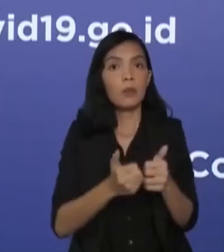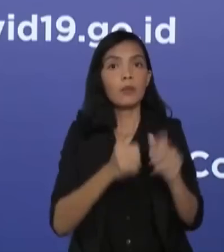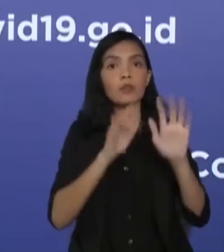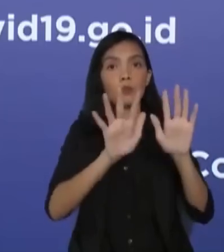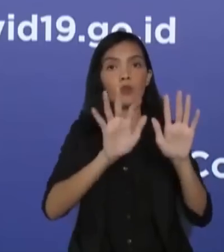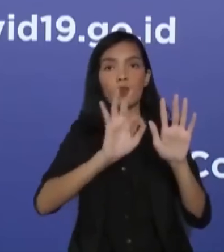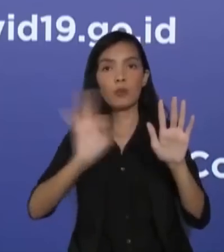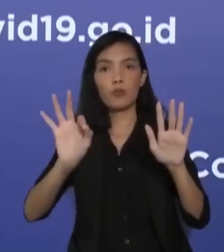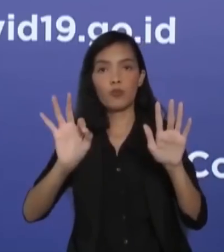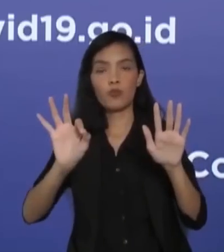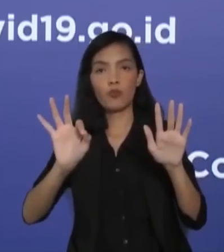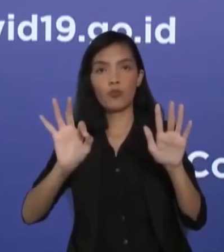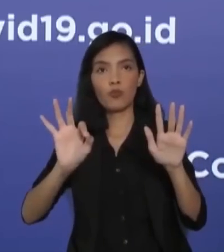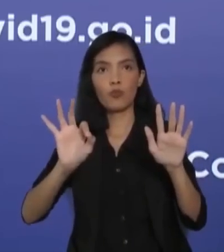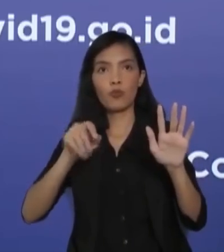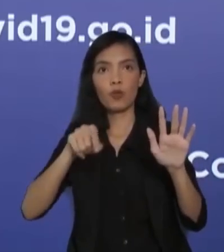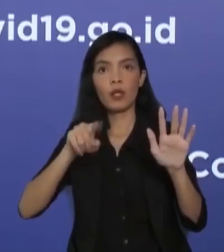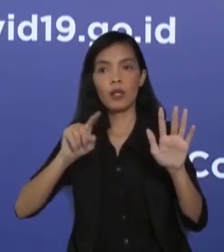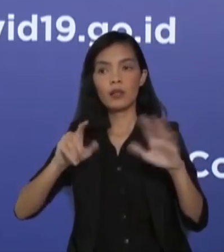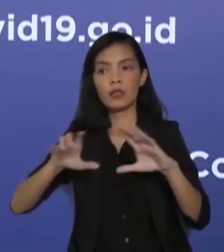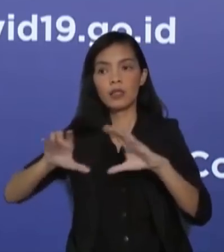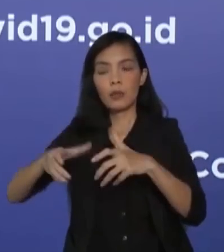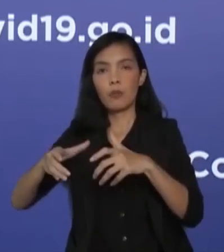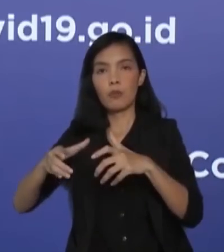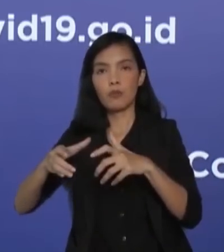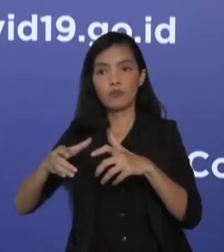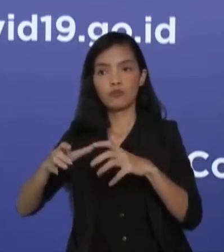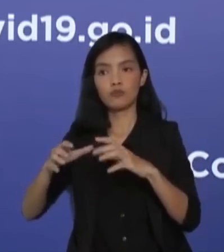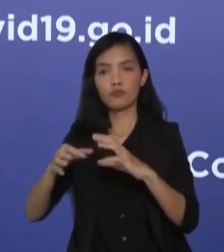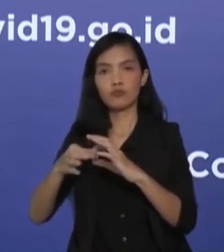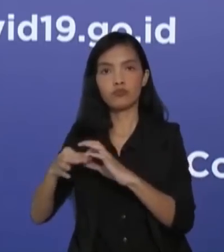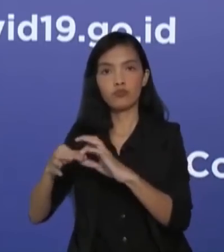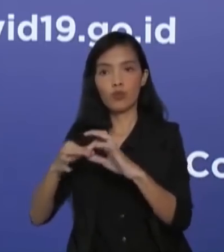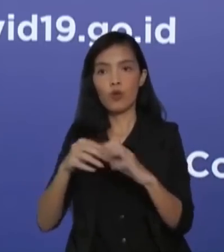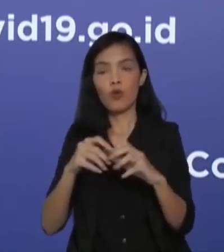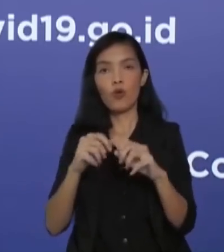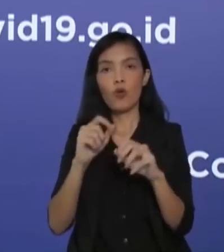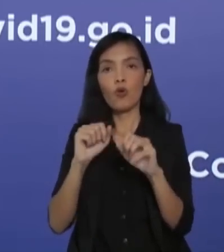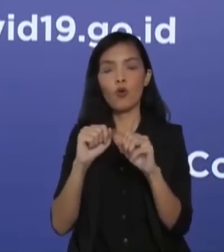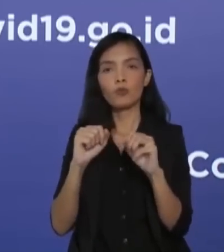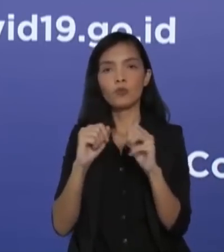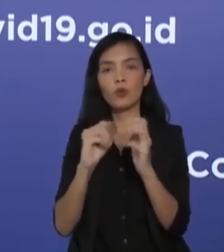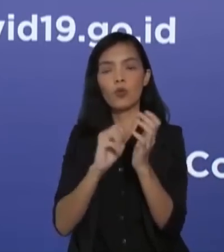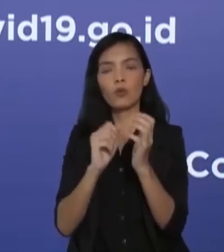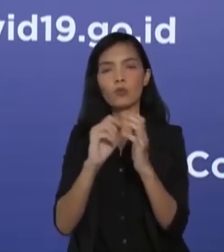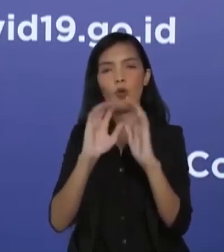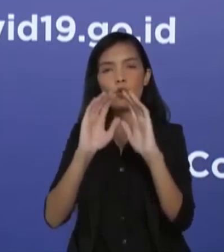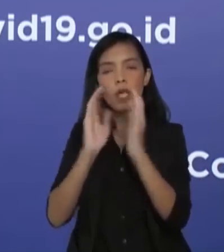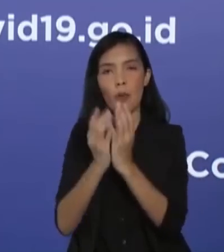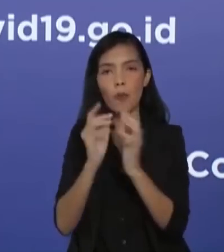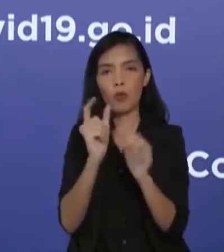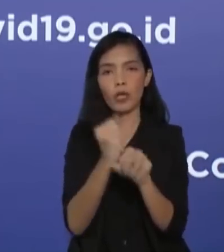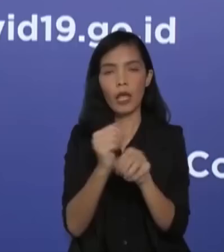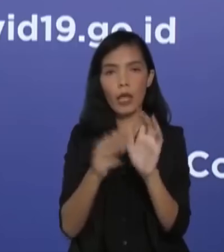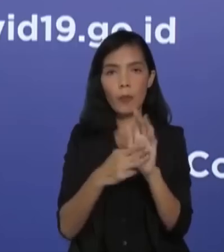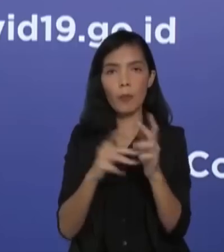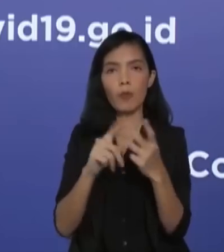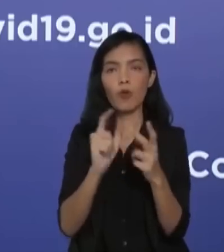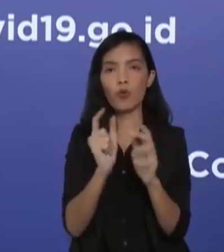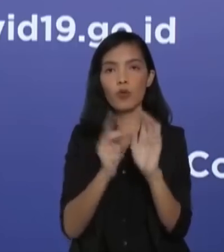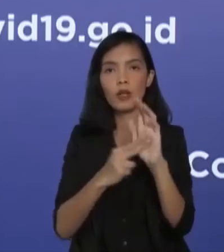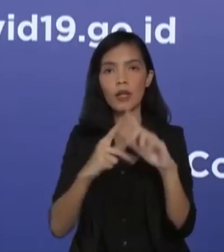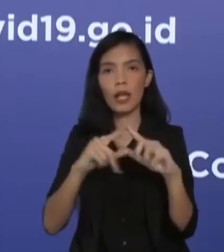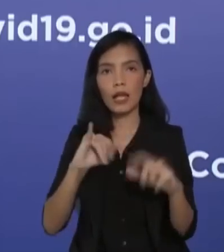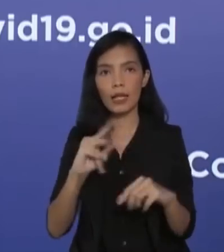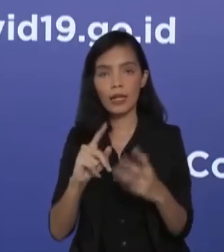dikerjakan oleh konsorsium BPPT dengan UGM, Unair, dan PT Hepatika di